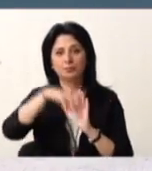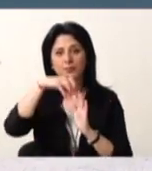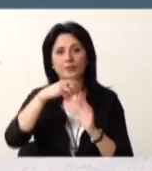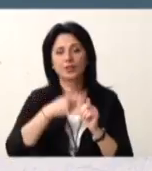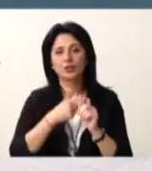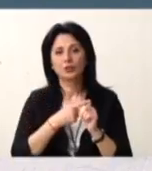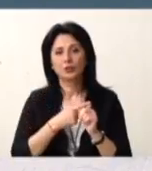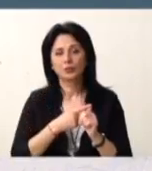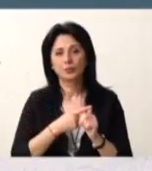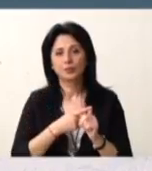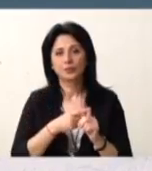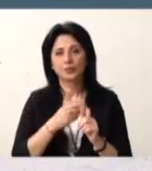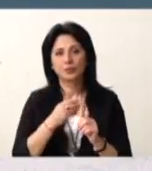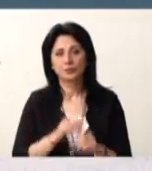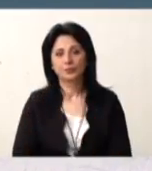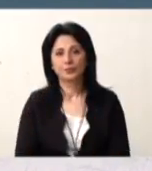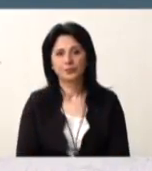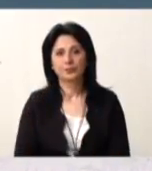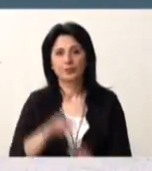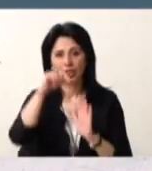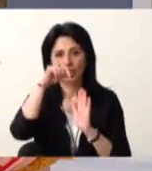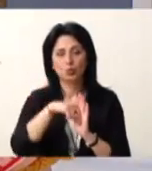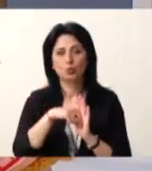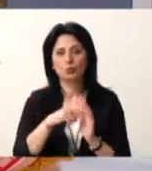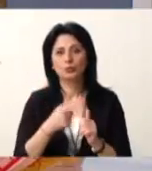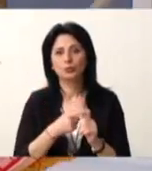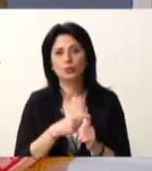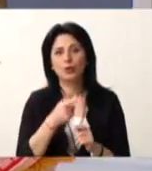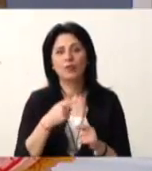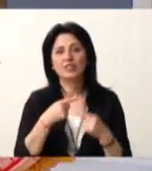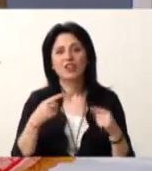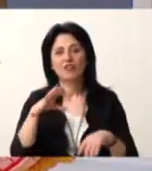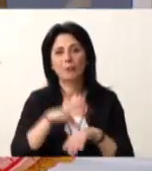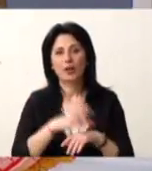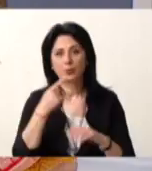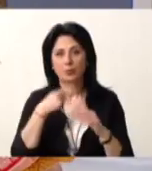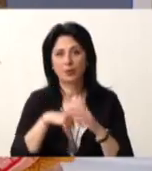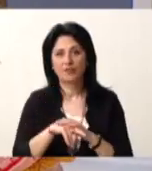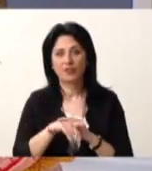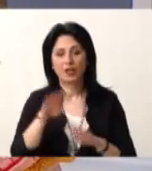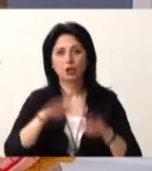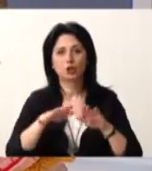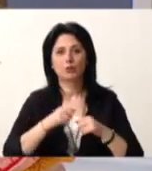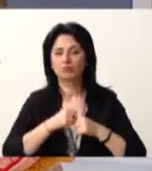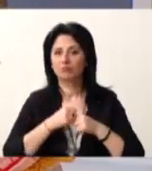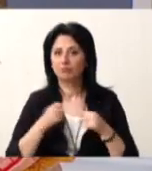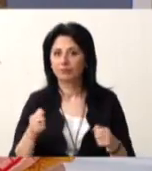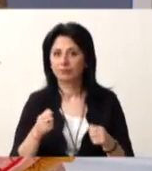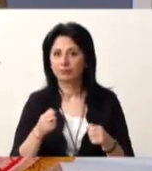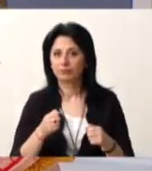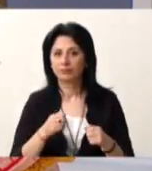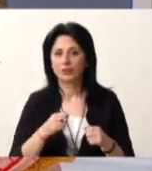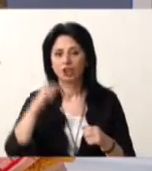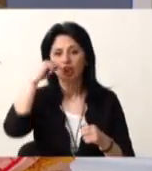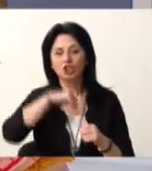ატყორცნას უმკერდის ღრუში, ანუ შუა საყარში. სხვადასხვა ფაქტორის გამო, როგორიც არის წონის მატება, მუცლიში და